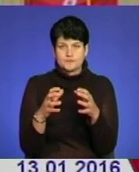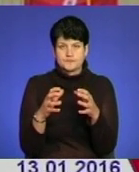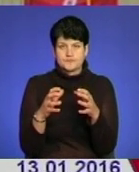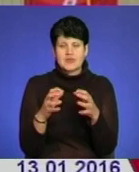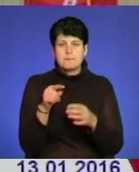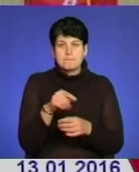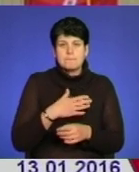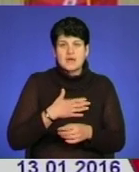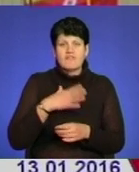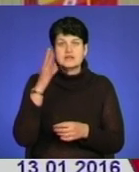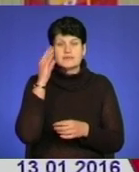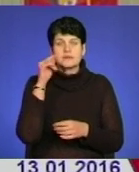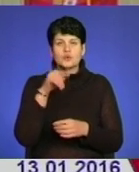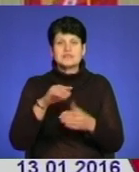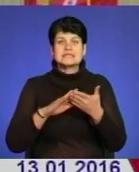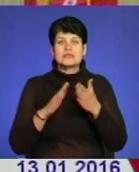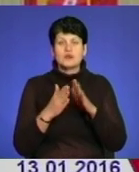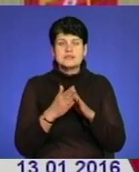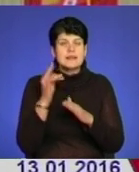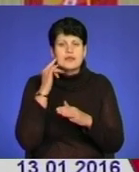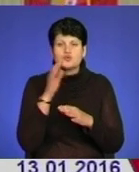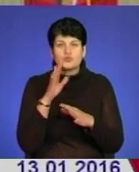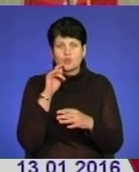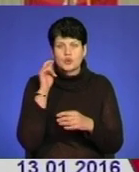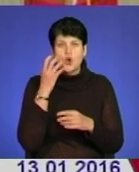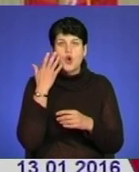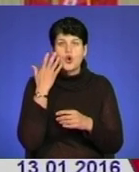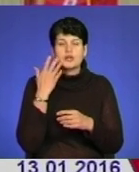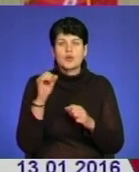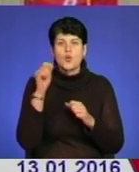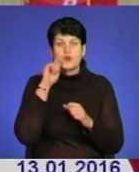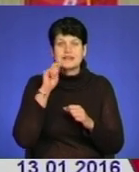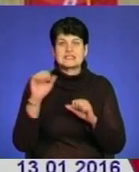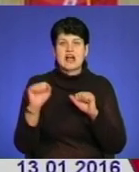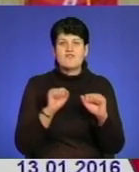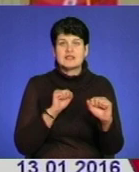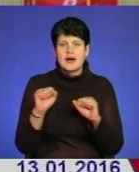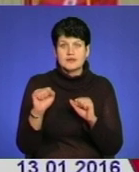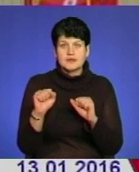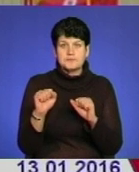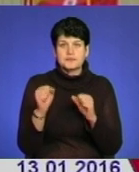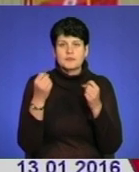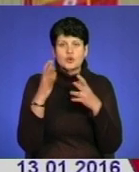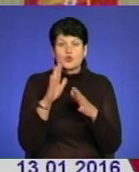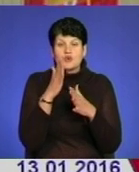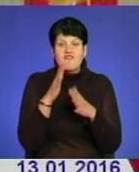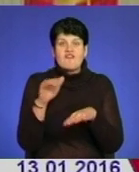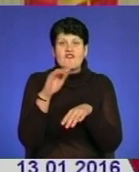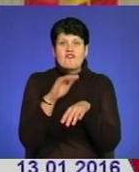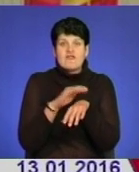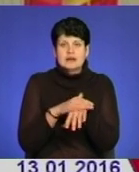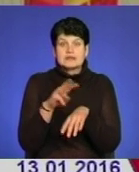ми вважаємо такою ситуацією, ну, взагалі нечуваною в Україні після Майдану, коли українська влада просто-напросто ігнорує факт